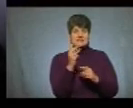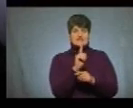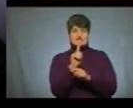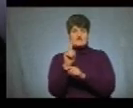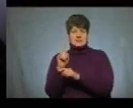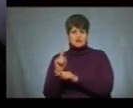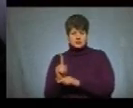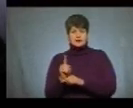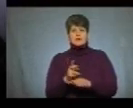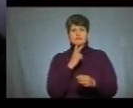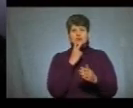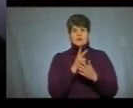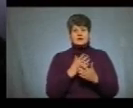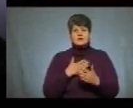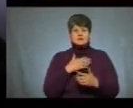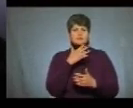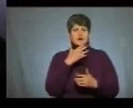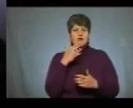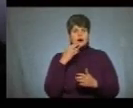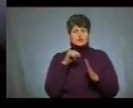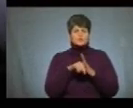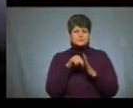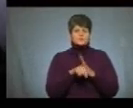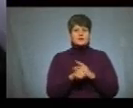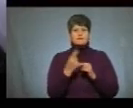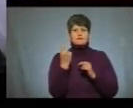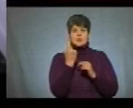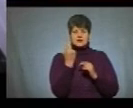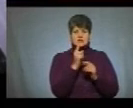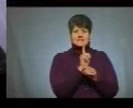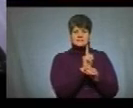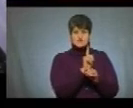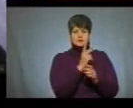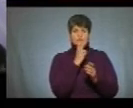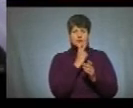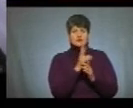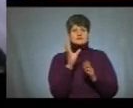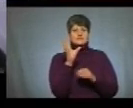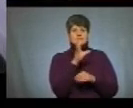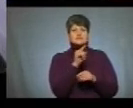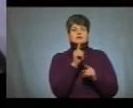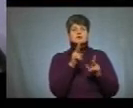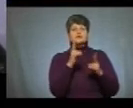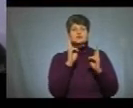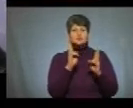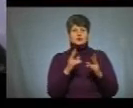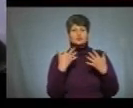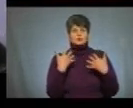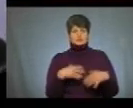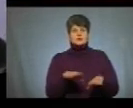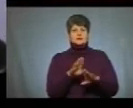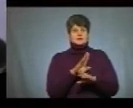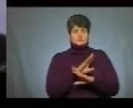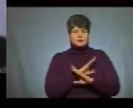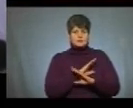які символізують для нас багато. А саме перша свічка символізує усіх тих, які відійшли від нас на вічну ватру,